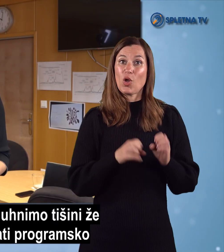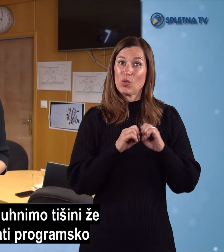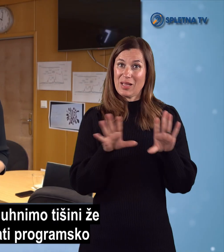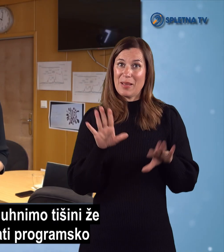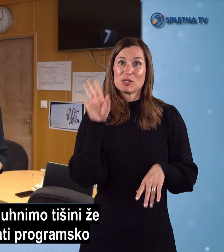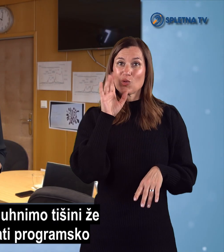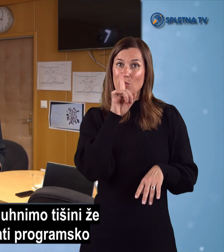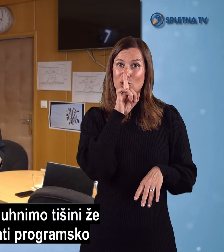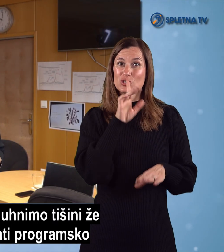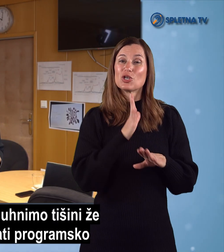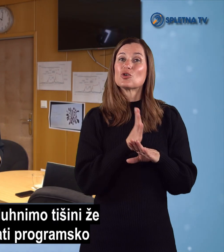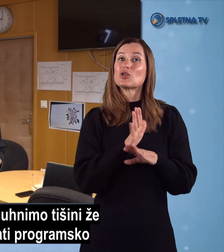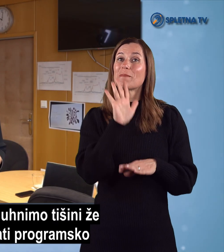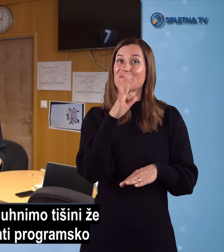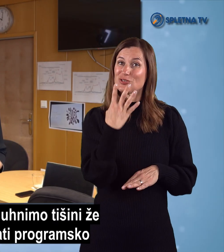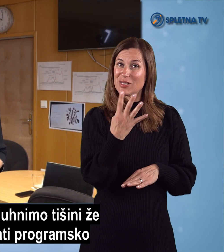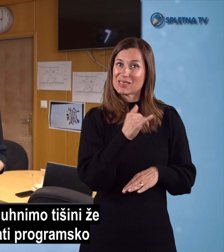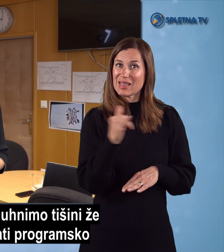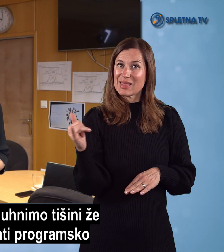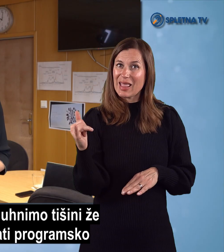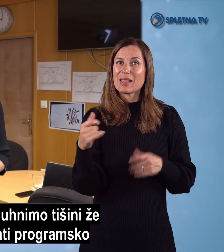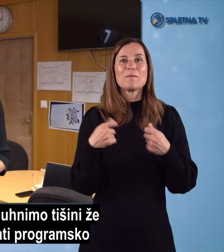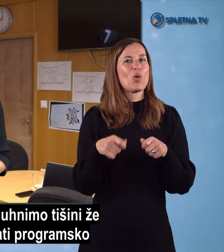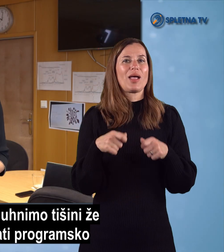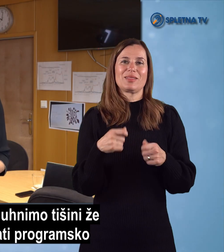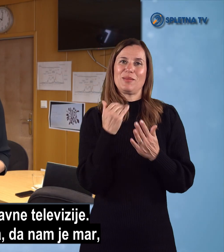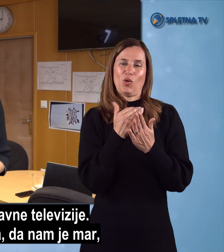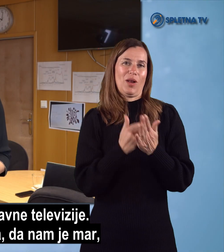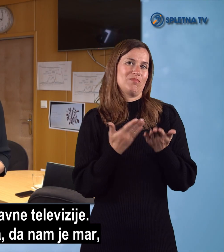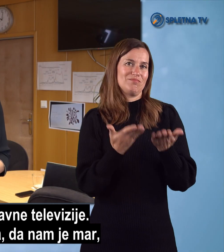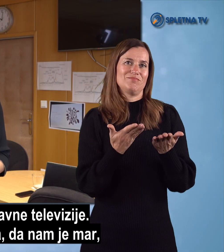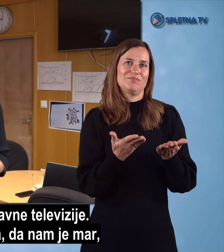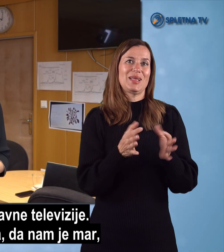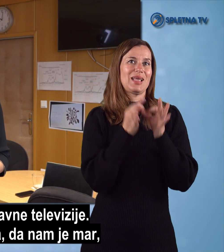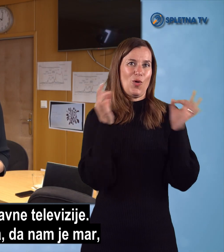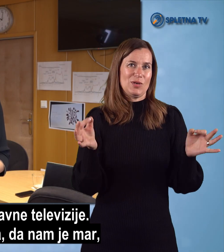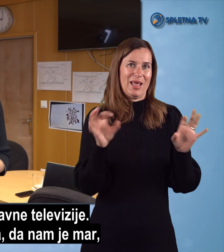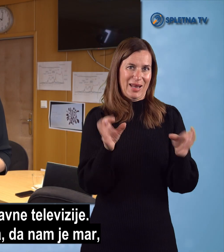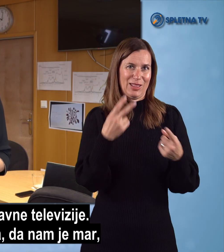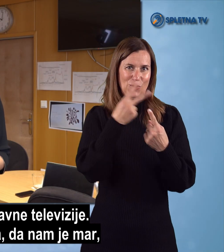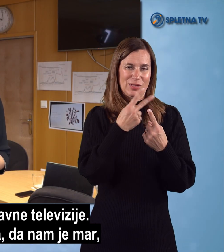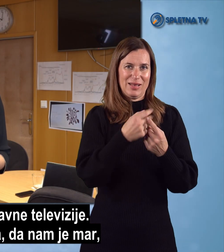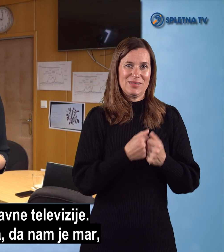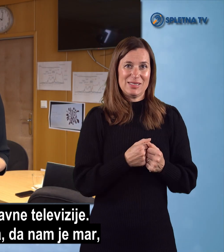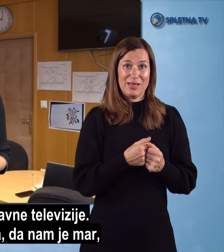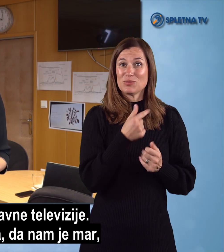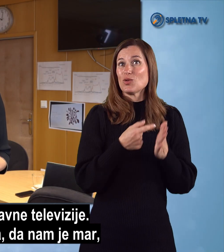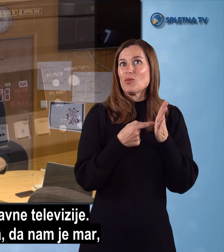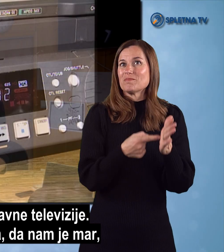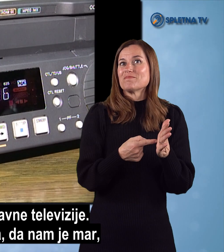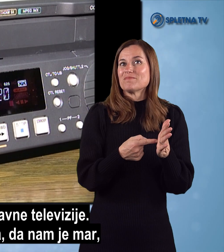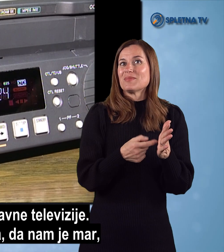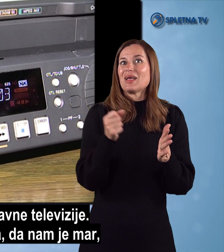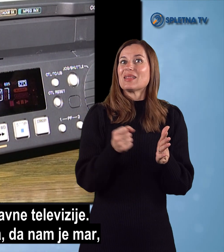Oddaja Prisluhnimo tišini že 45 let bogati programsko ponudbo javne televizije. Je izraz